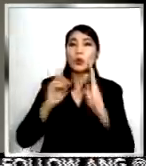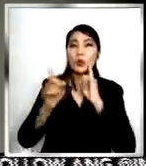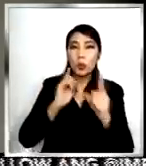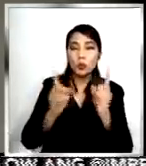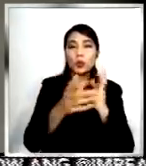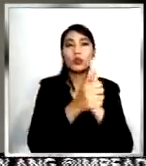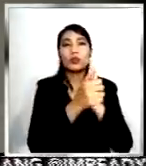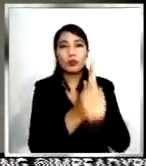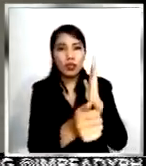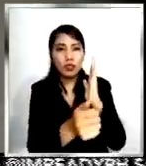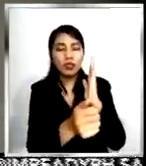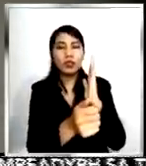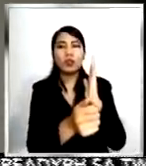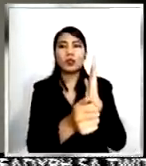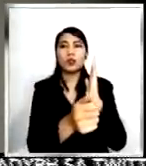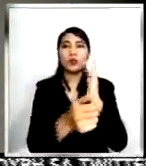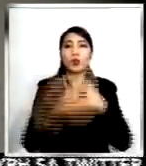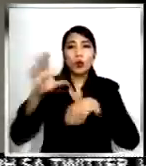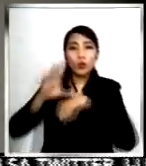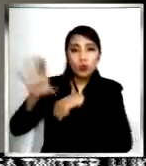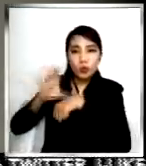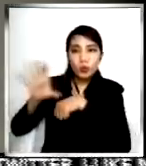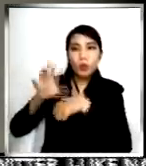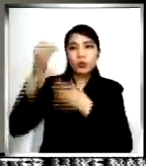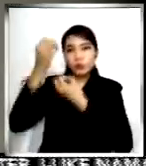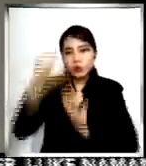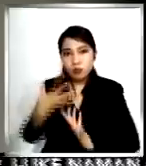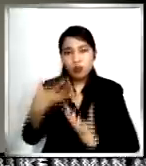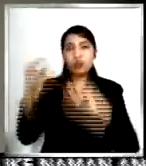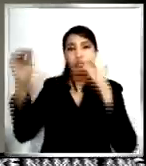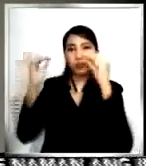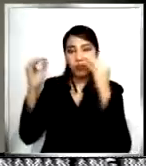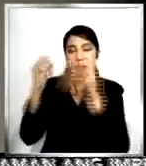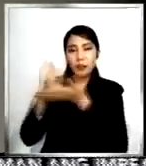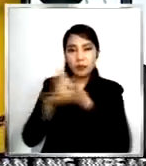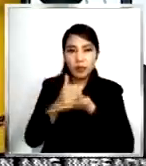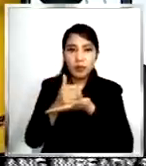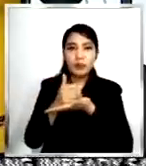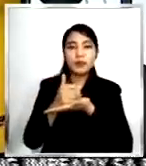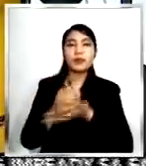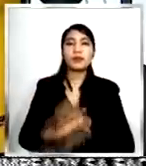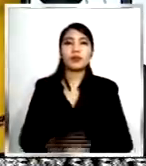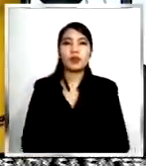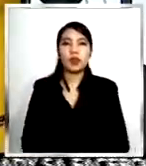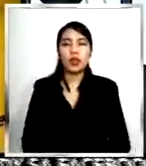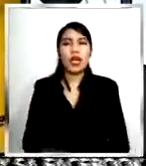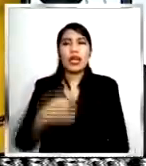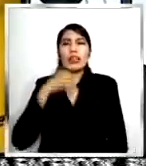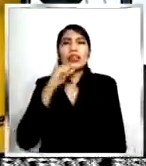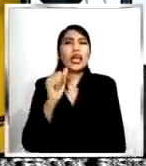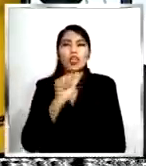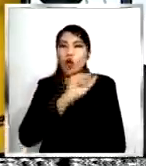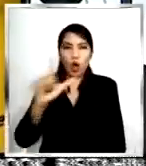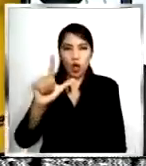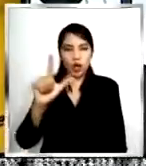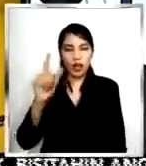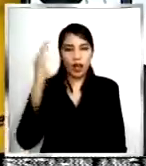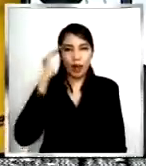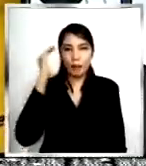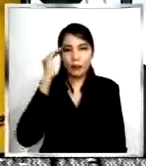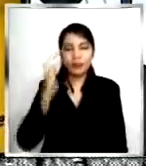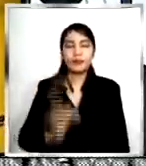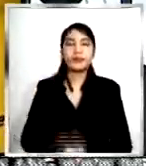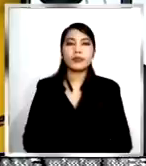experts, to give me inputs. You know, we don't have the monopoly of wisdom. Ilan sa mga nakikita na ngayon na Girana problema